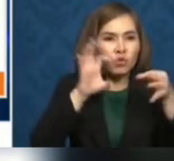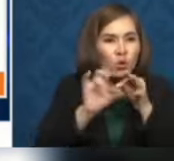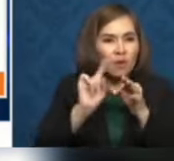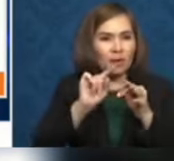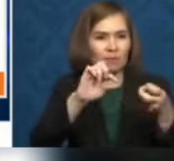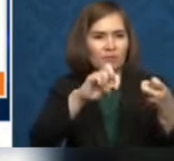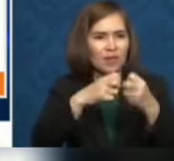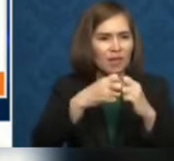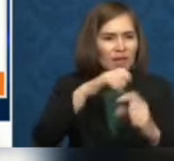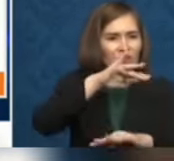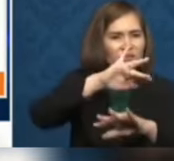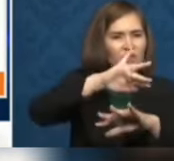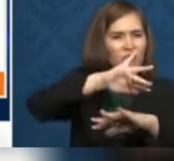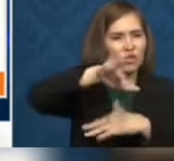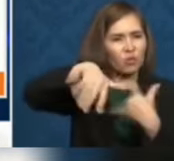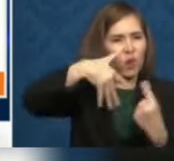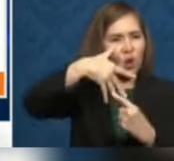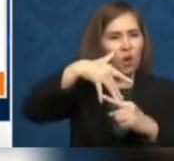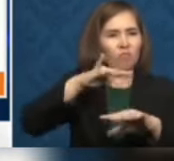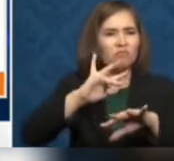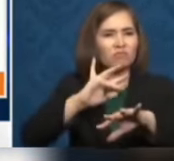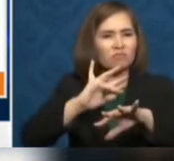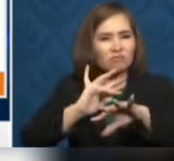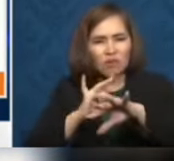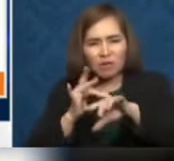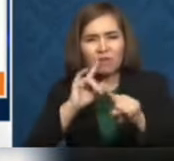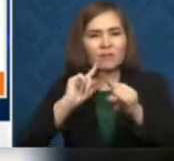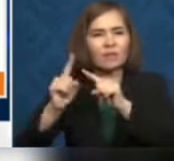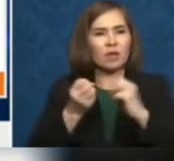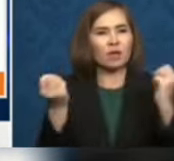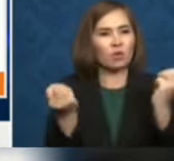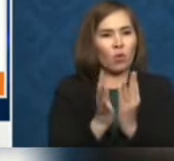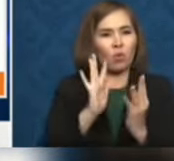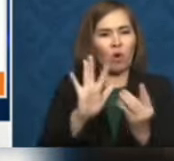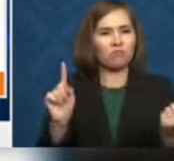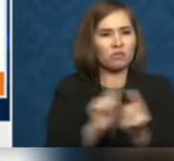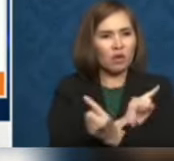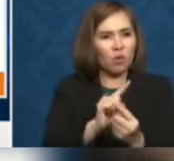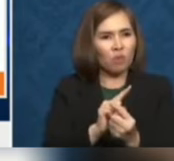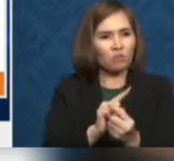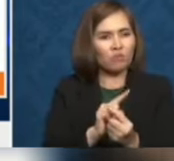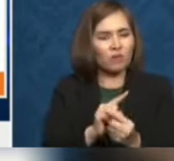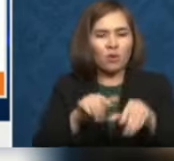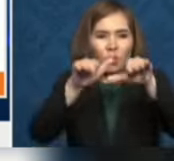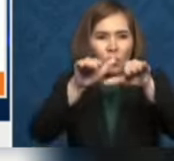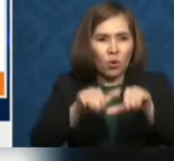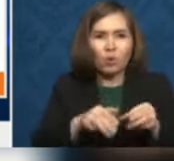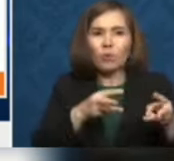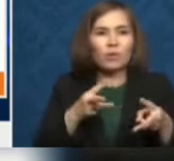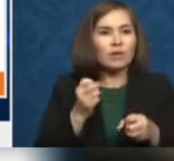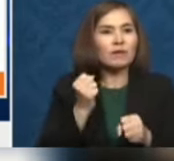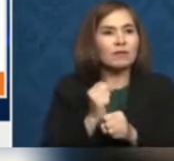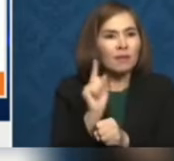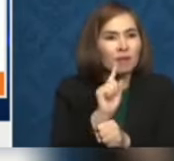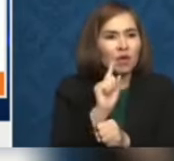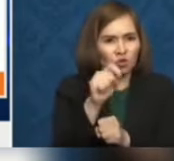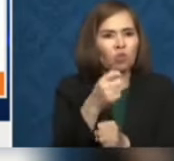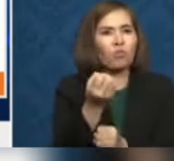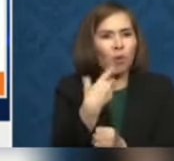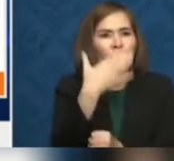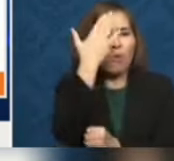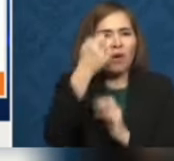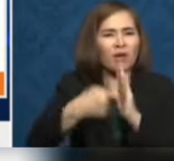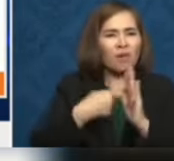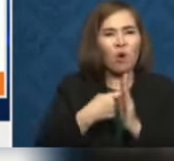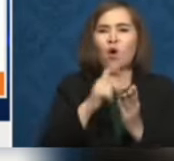ผลกระทบจากสิ่งแวดล้อมและสังคมที่จะเกิดขึ้นในพื้นที่นั้นทำอย่างไรเวลาเราพูดเราพูดถึงว่าข้อดีของมันคือ